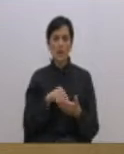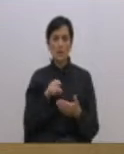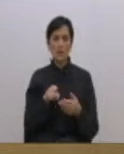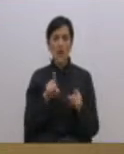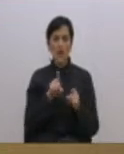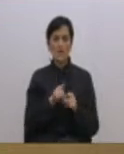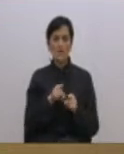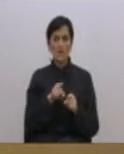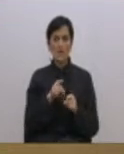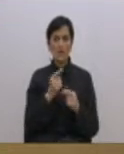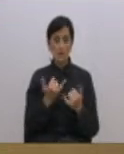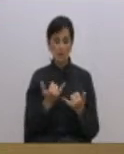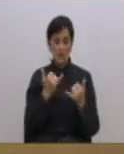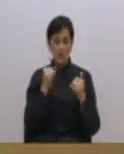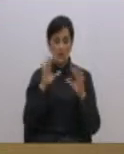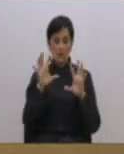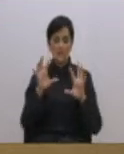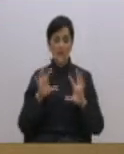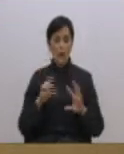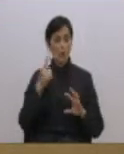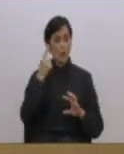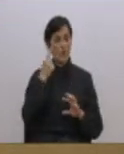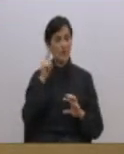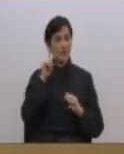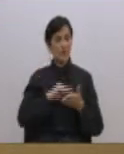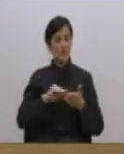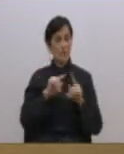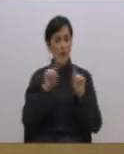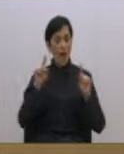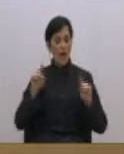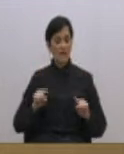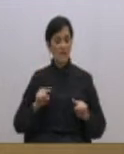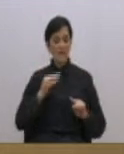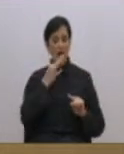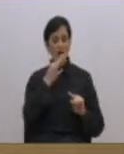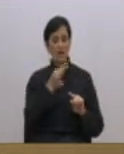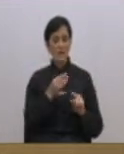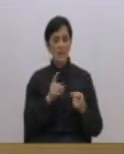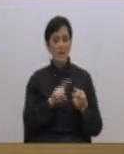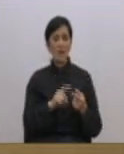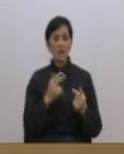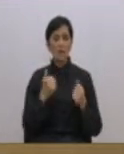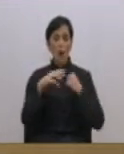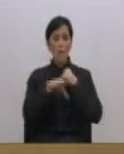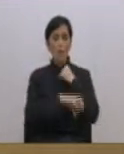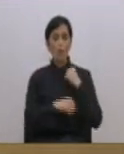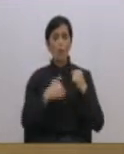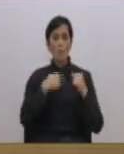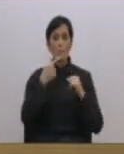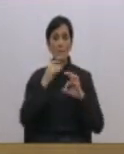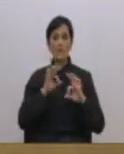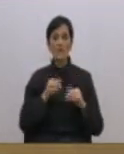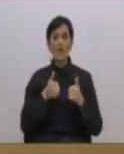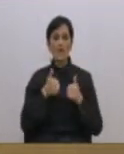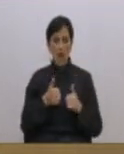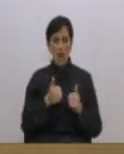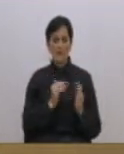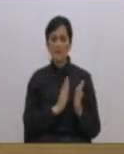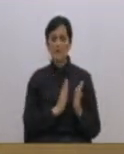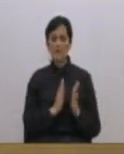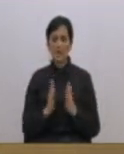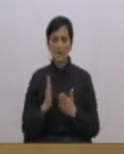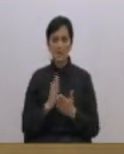aseve ehmiane, bat armut genile sa canon de blu inițiativa de pacheti, da, polos mindaut cu arom, cargi tendenția, natkma